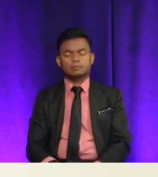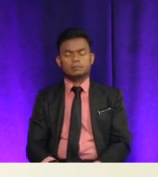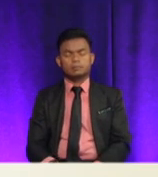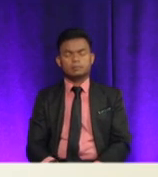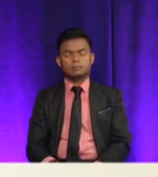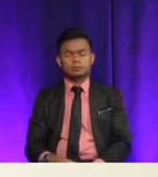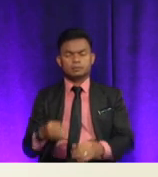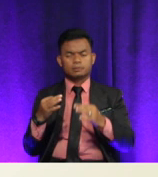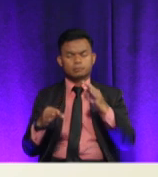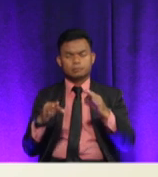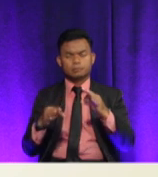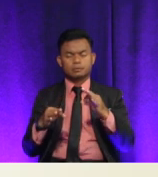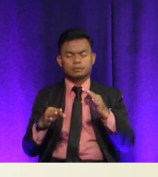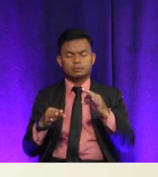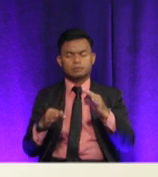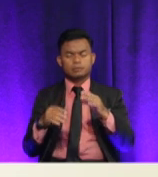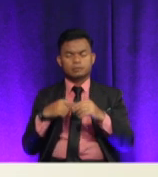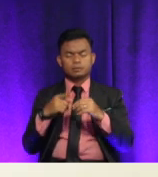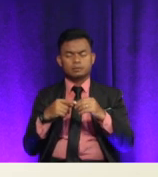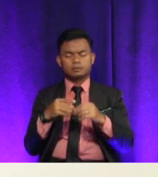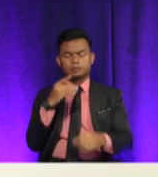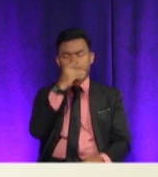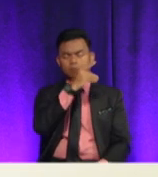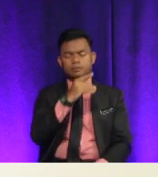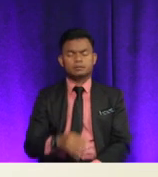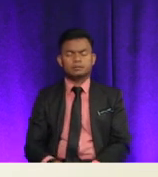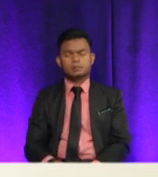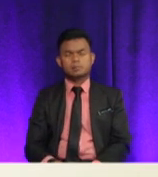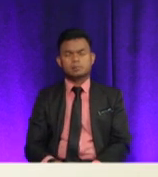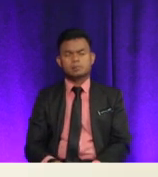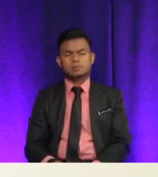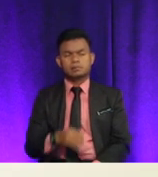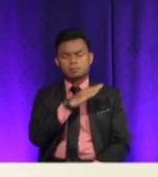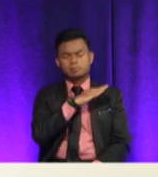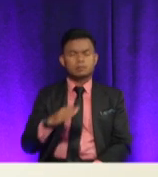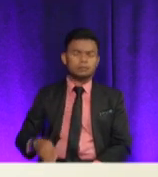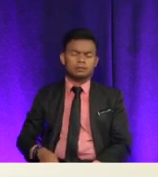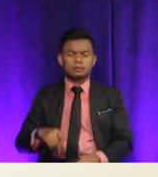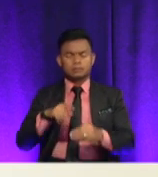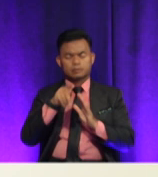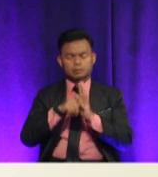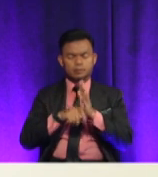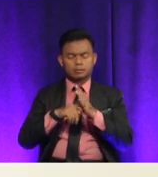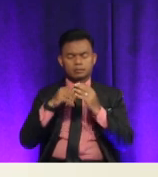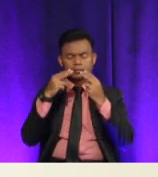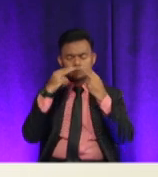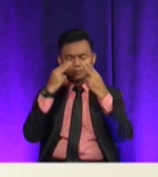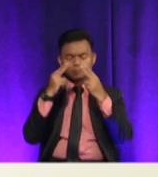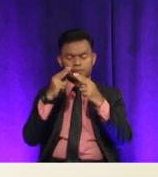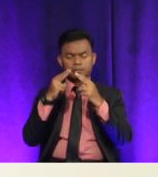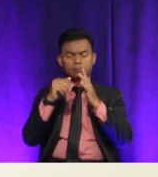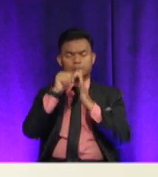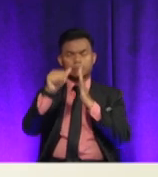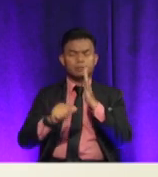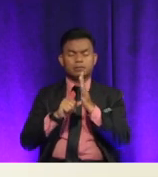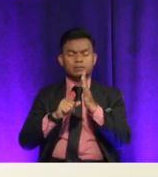tentang eee keprihatinan Oke keprihatinan Baginda terhadap alam semula semula Jadi kalau dalam